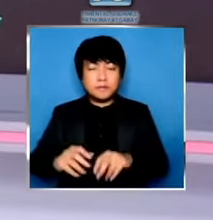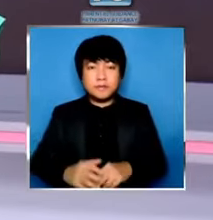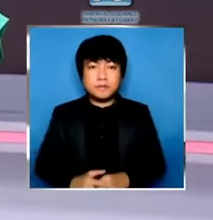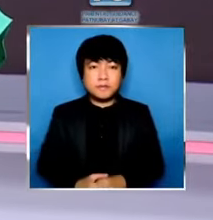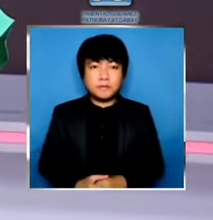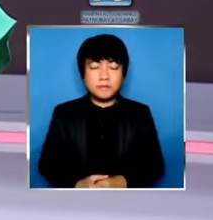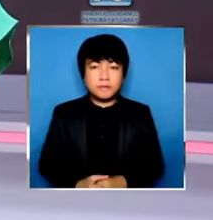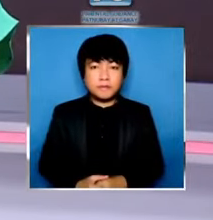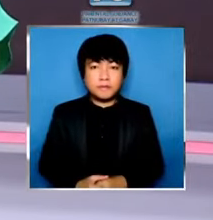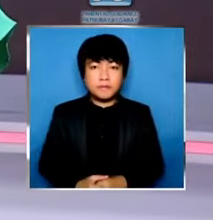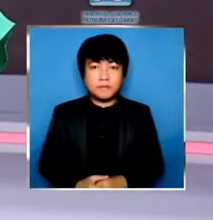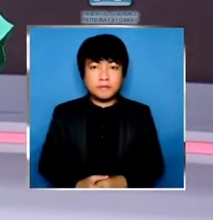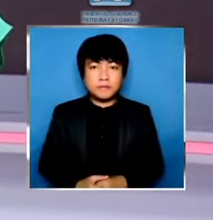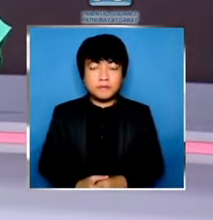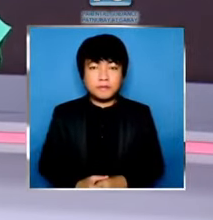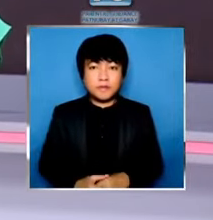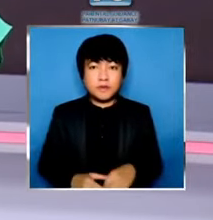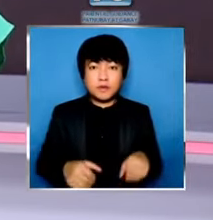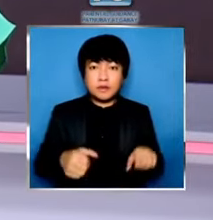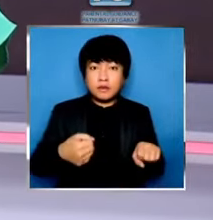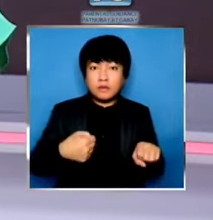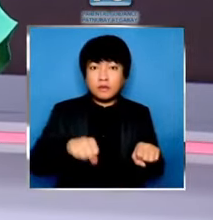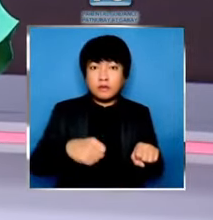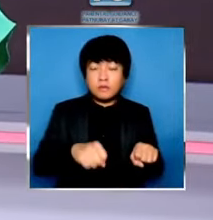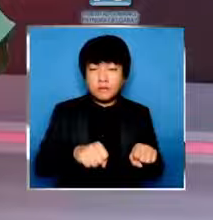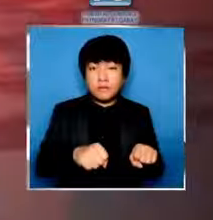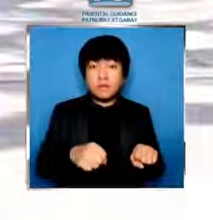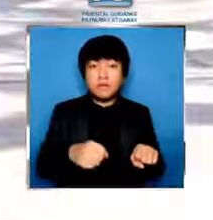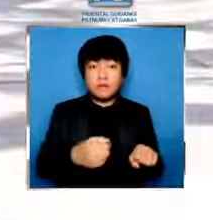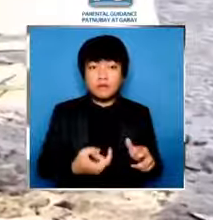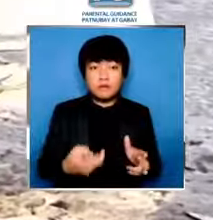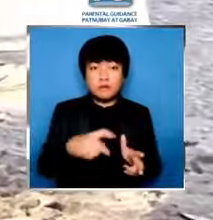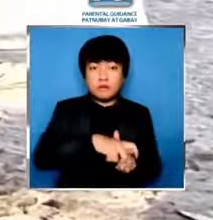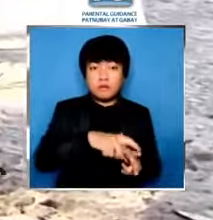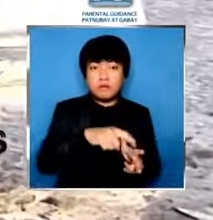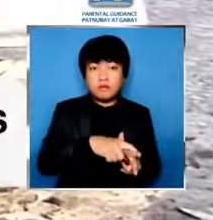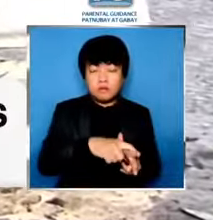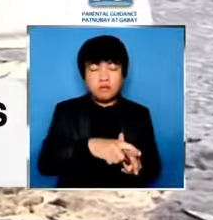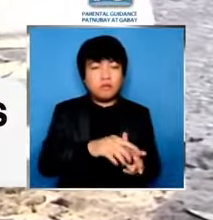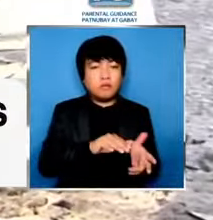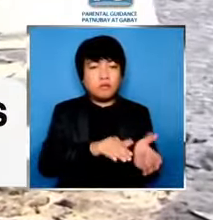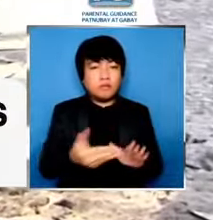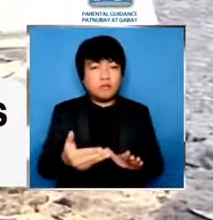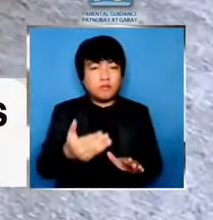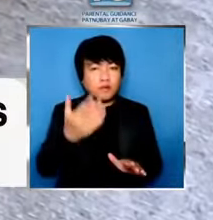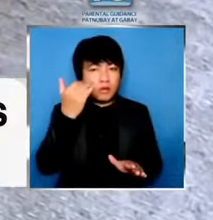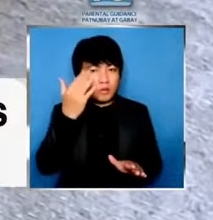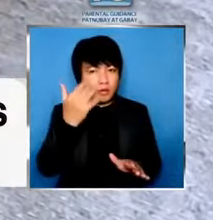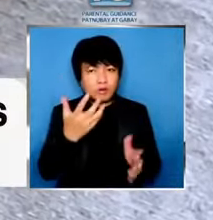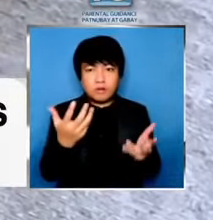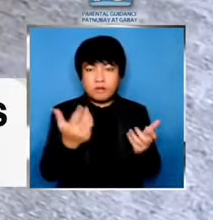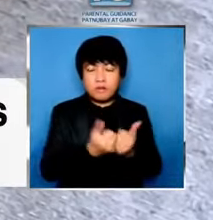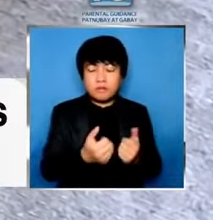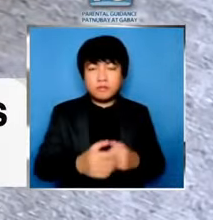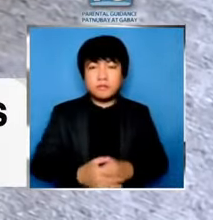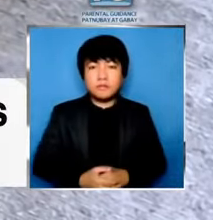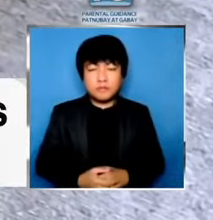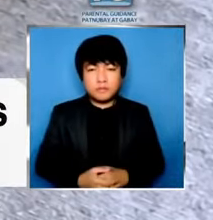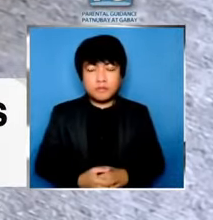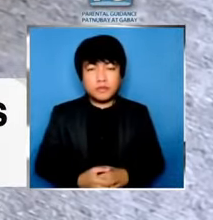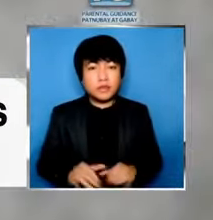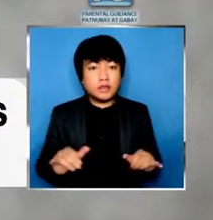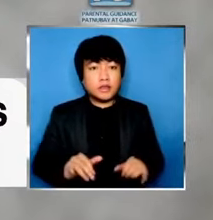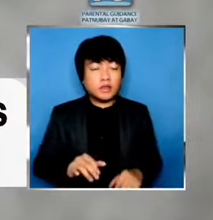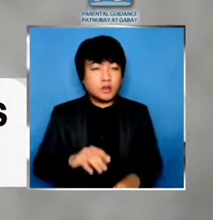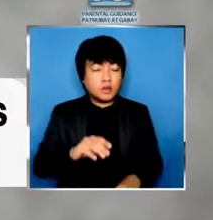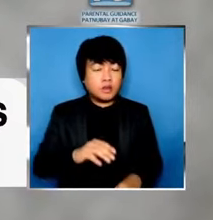Mag-inang sakay ng motorsiklo patay matapos ma-aksidente sa General Santos City. Dead on the spot si Eliza Kutan at anak niyang 6 na buwang gulang.